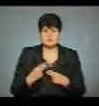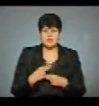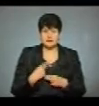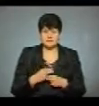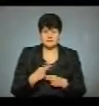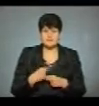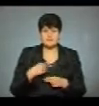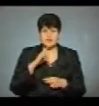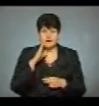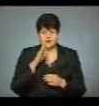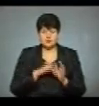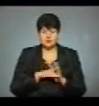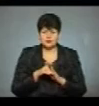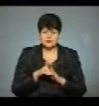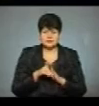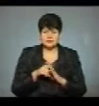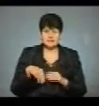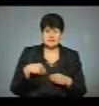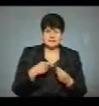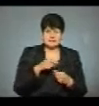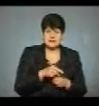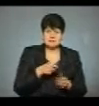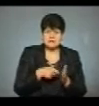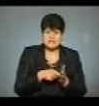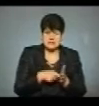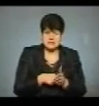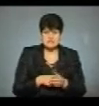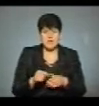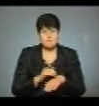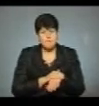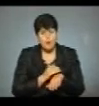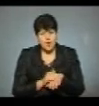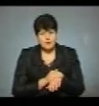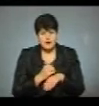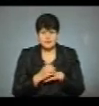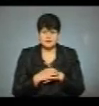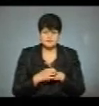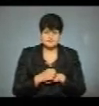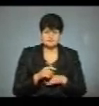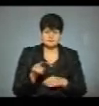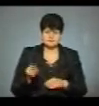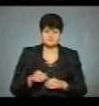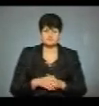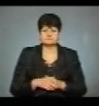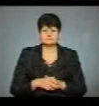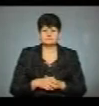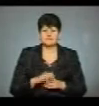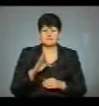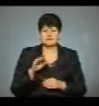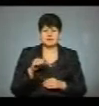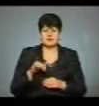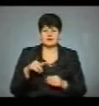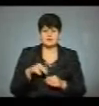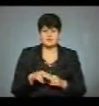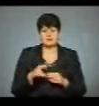зрано починається це йти їм дати їсти, погладити кожного того. Віталій йде до Дністра